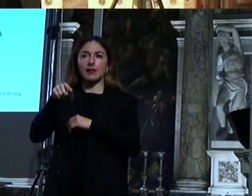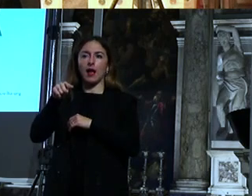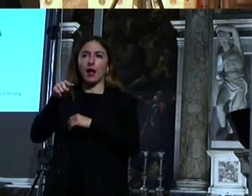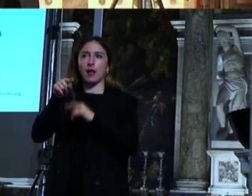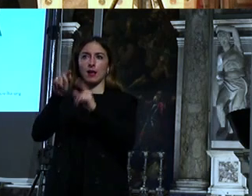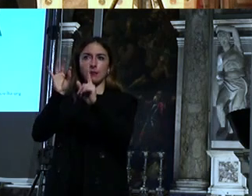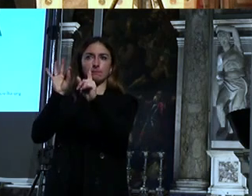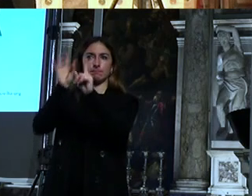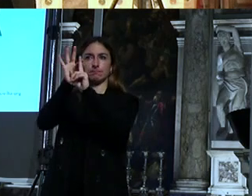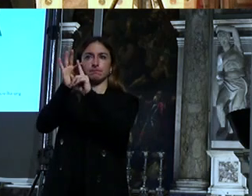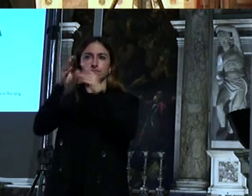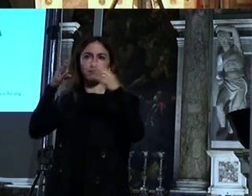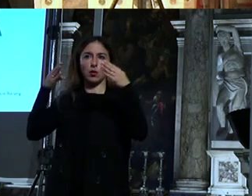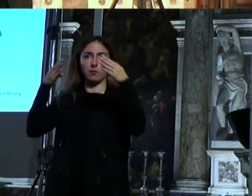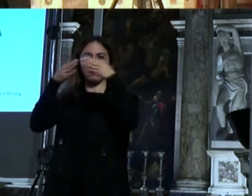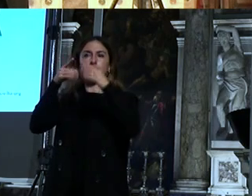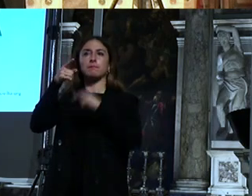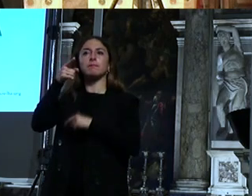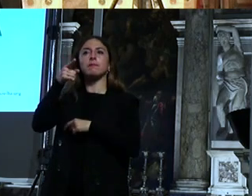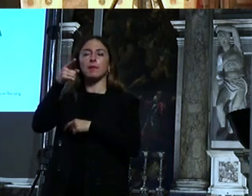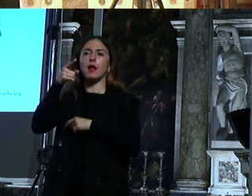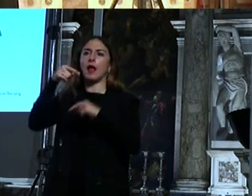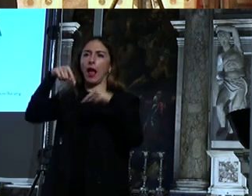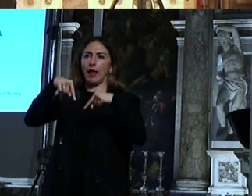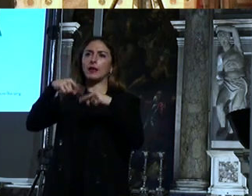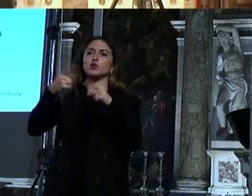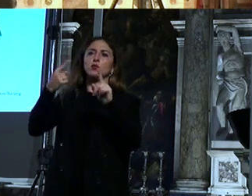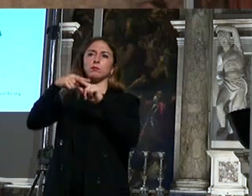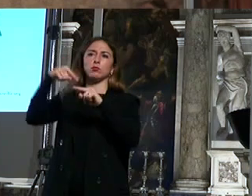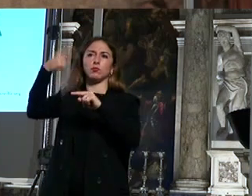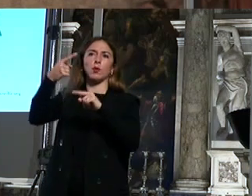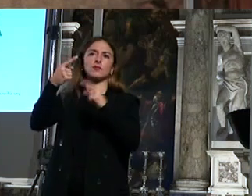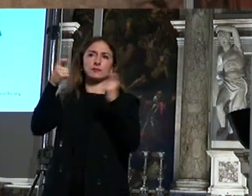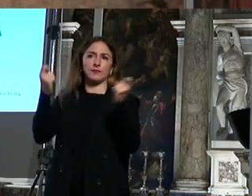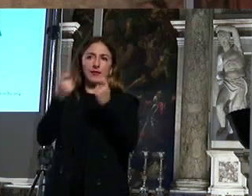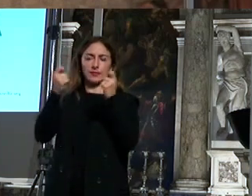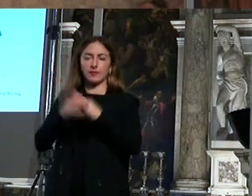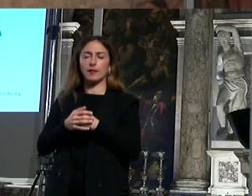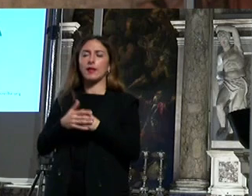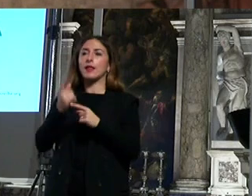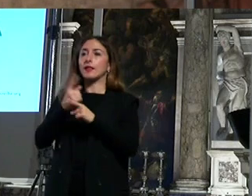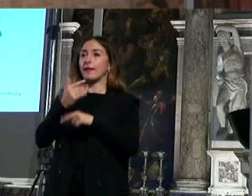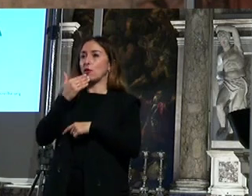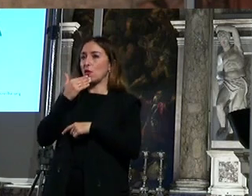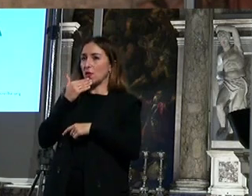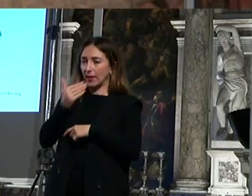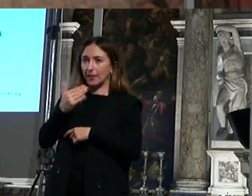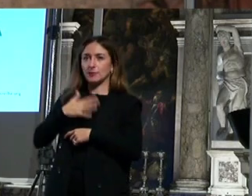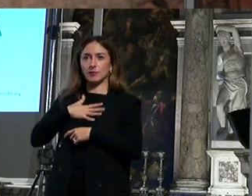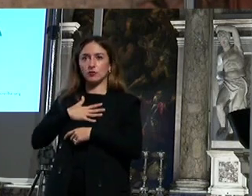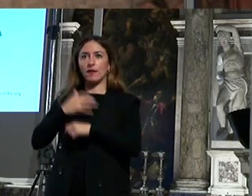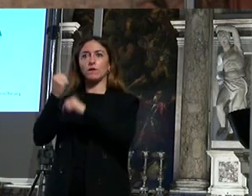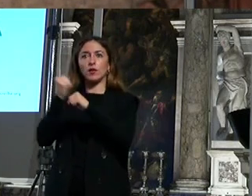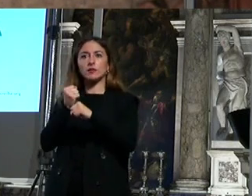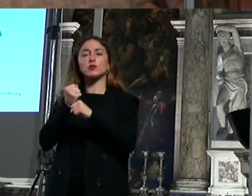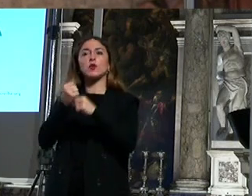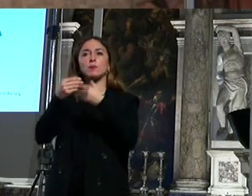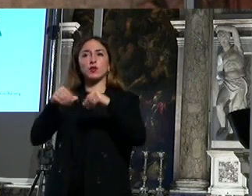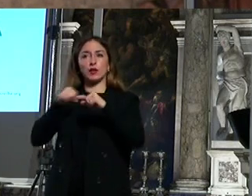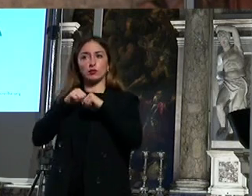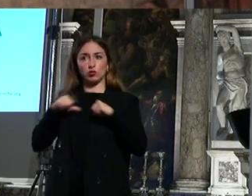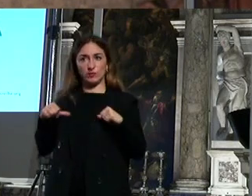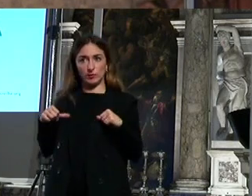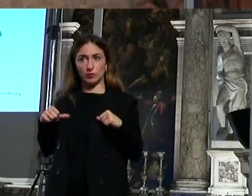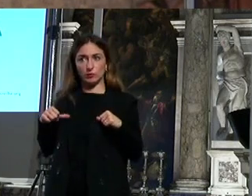in questa edizione, ma anche nelle edizioni successive. Devo ringraziare con molto piacere la Fondazione Musei Civici